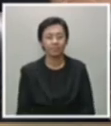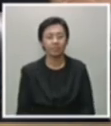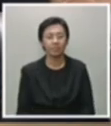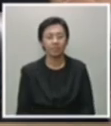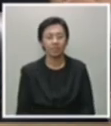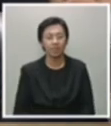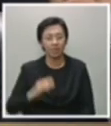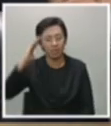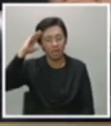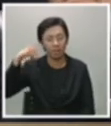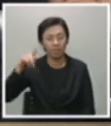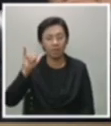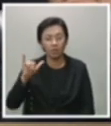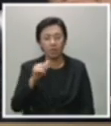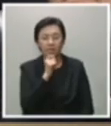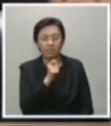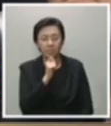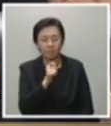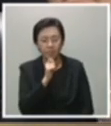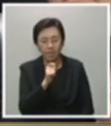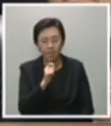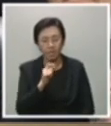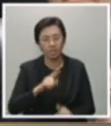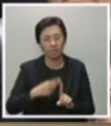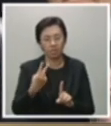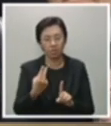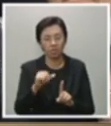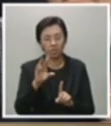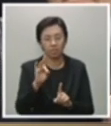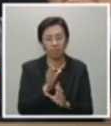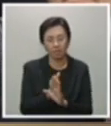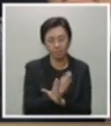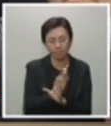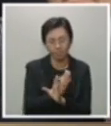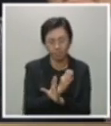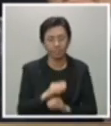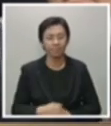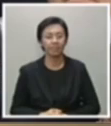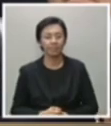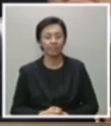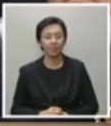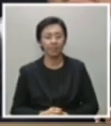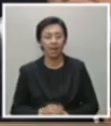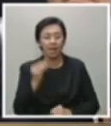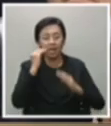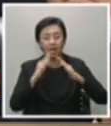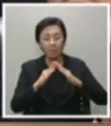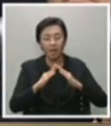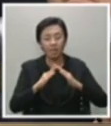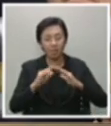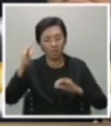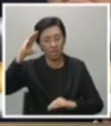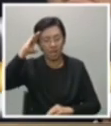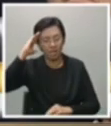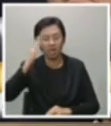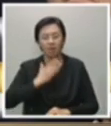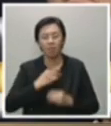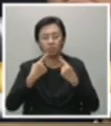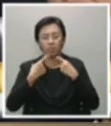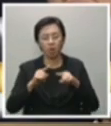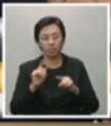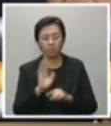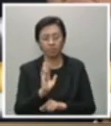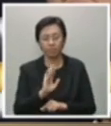กประยุทธ์นี่ได้เคยให้สัมภาษณ์เมื่อวันที่18กุมภาพันธ์ที่ผ่านมาบอกว่าเรื่องบ้านพักของผมไม่ขอตอบคำถ